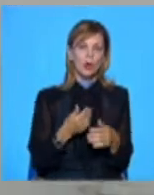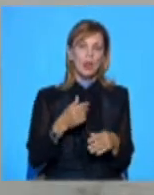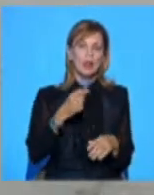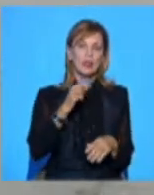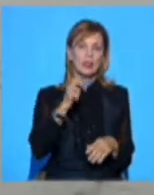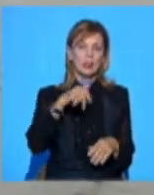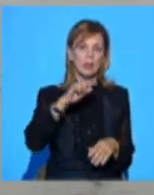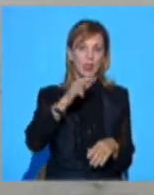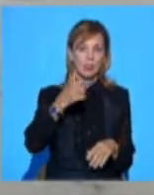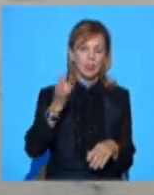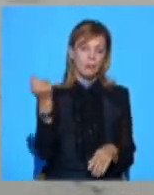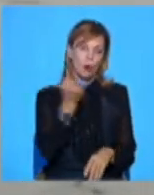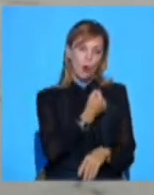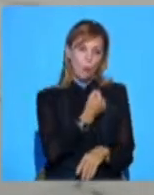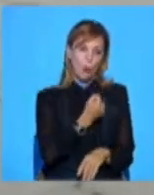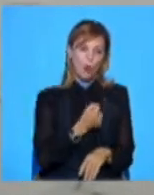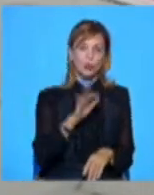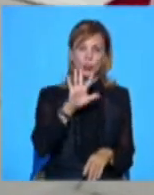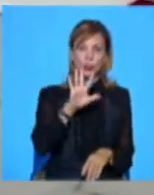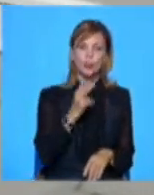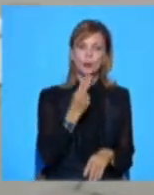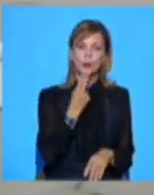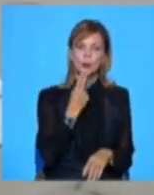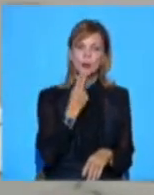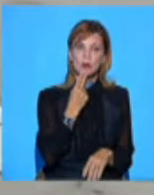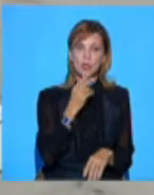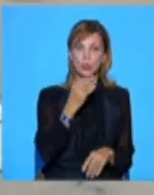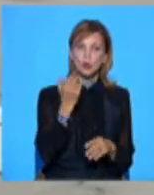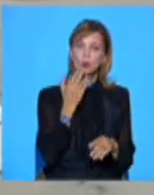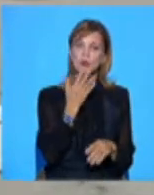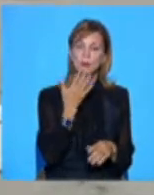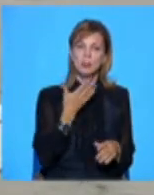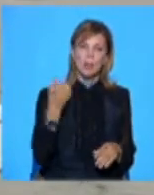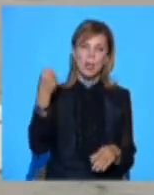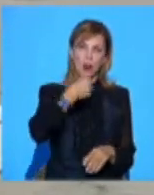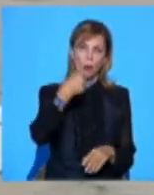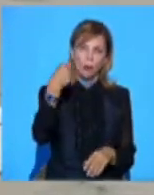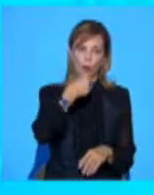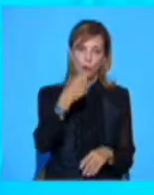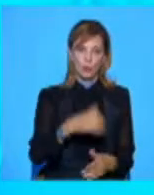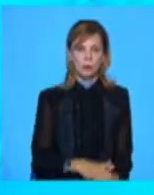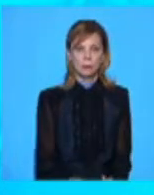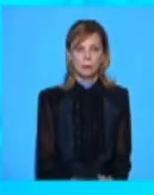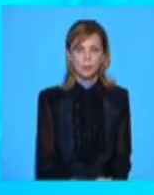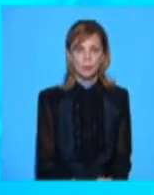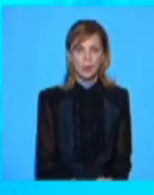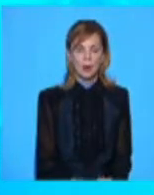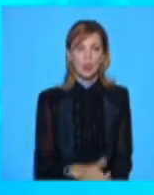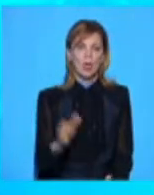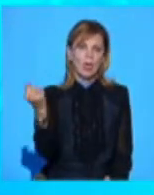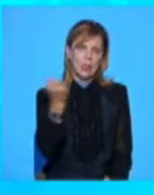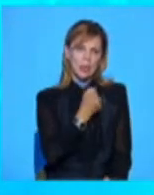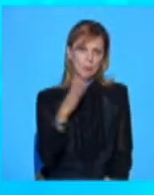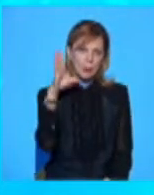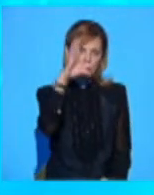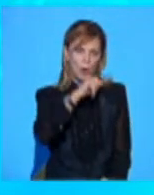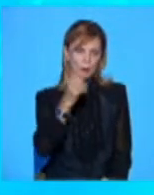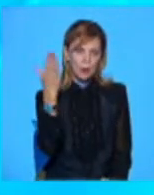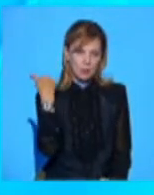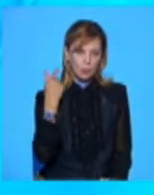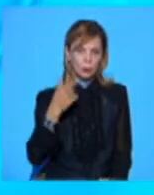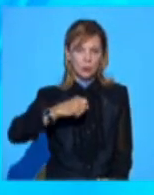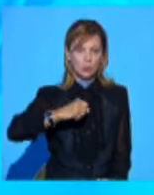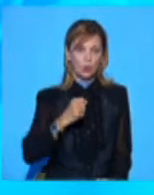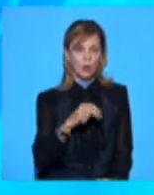Surse judiciare spun că sunt vizați 5 polițiști care ar fi lovit bărbatul reținut. Crimă noaptea trecută într-o localitate